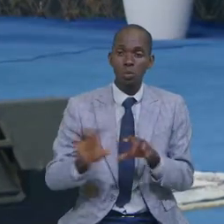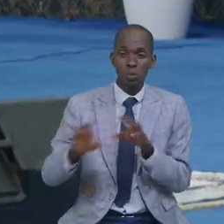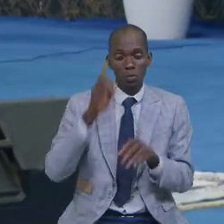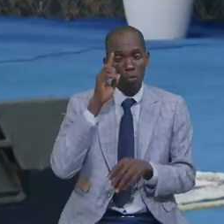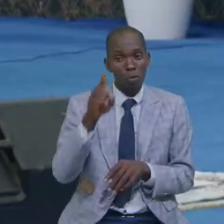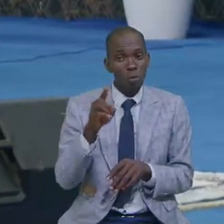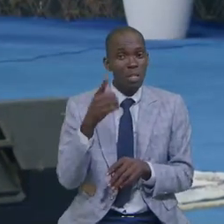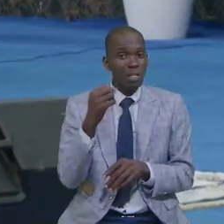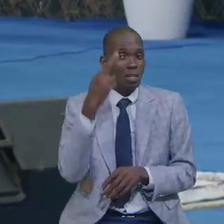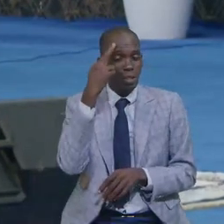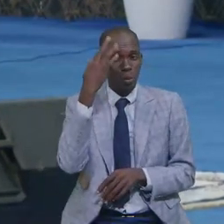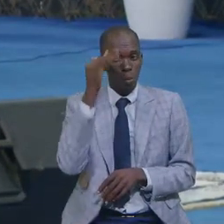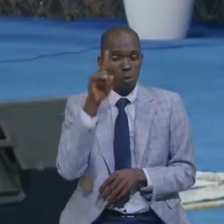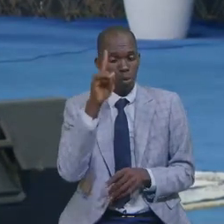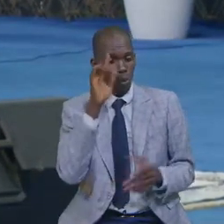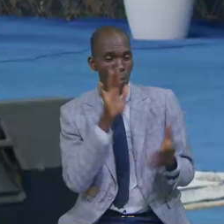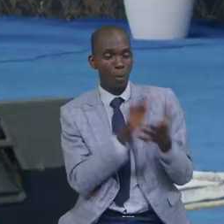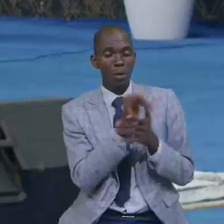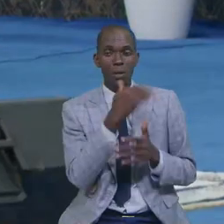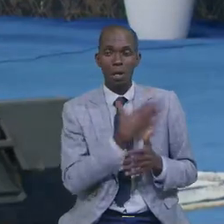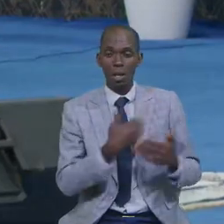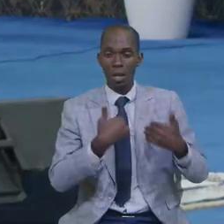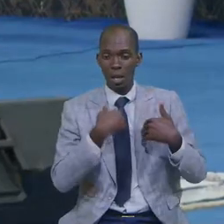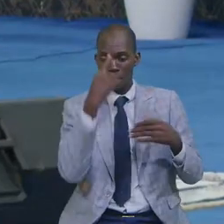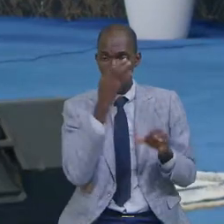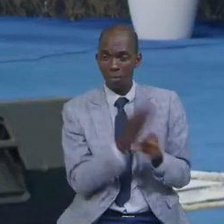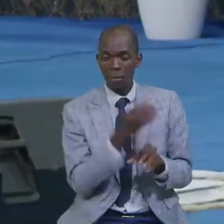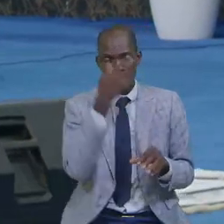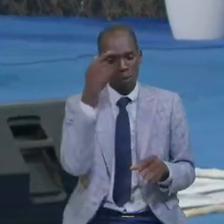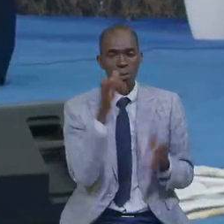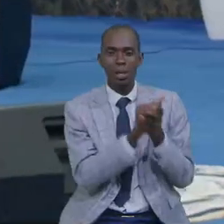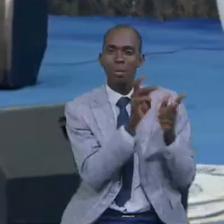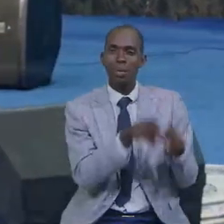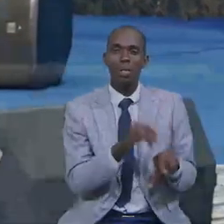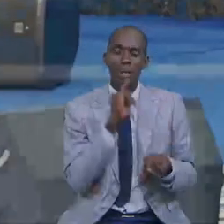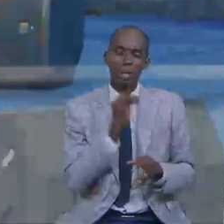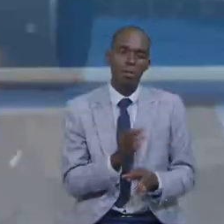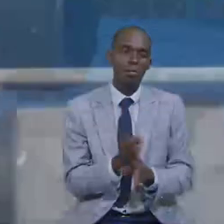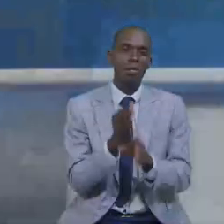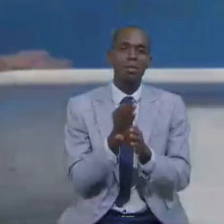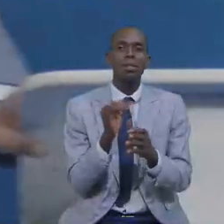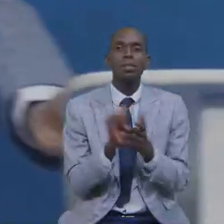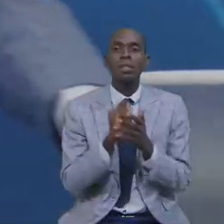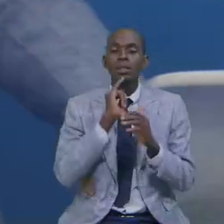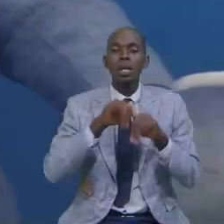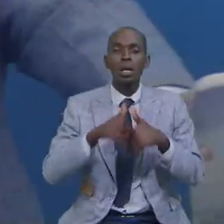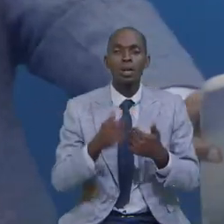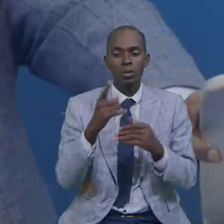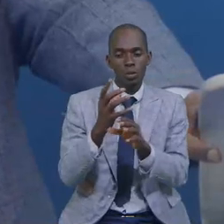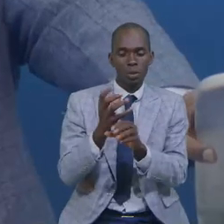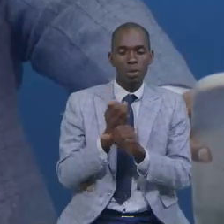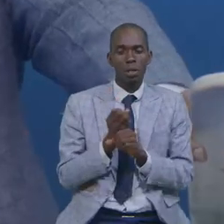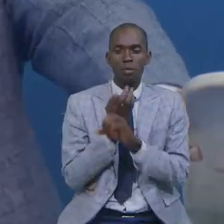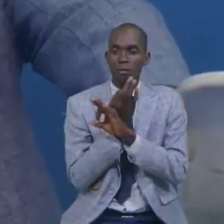la raison pour laquelle tu crois et tu as froid c'est parce qu'il est fidèle c'est pourquoi nous avons la